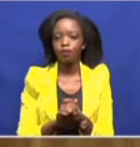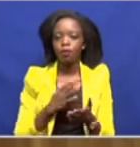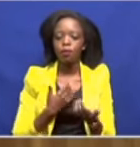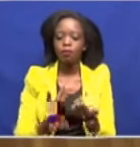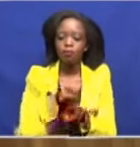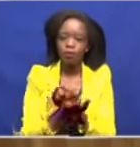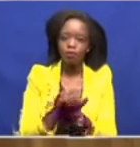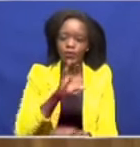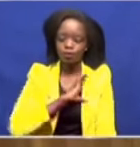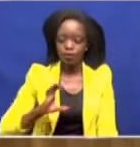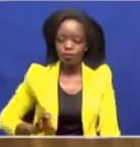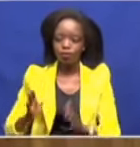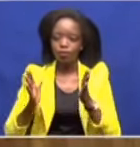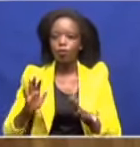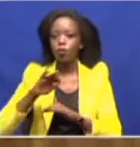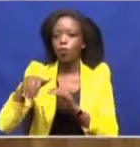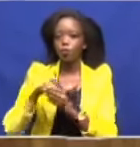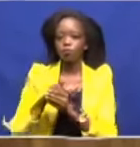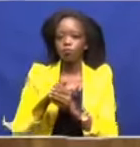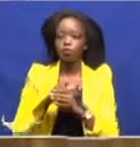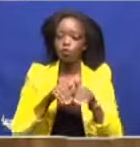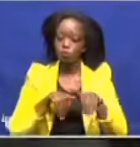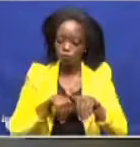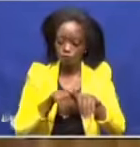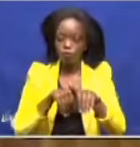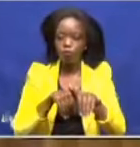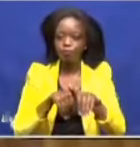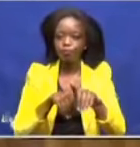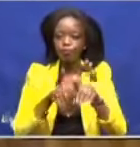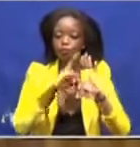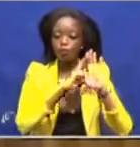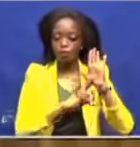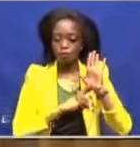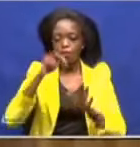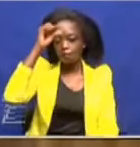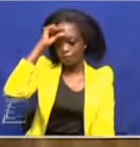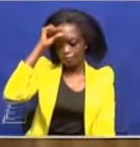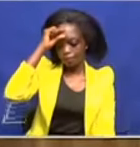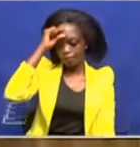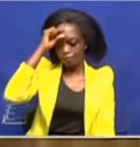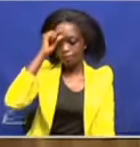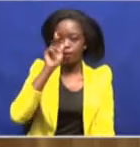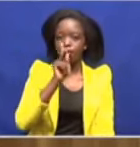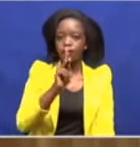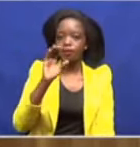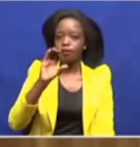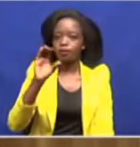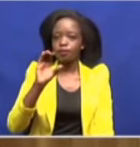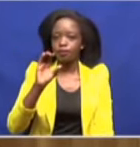Tunawahimiza wa Kristo wote kuzingatia muongozo na maagizo ya serikali na